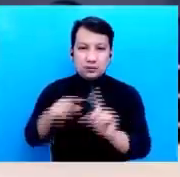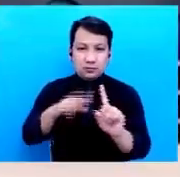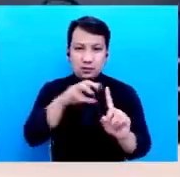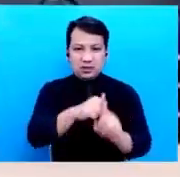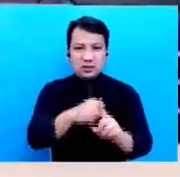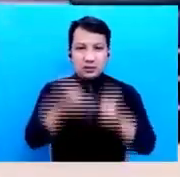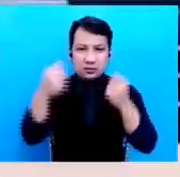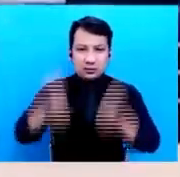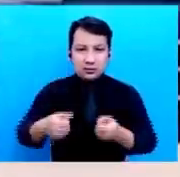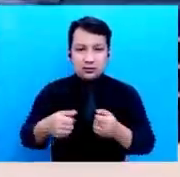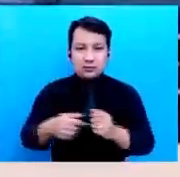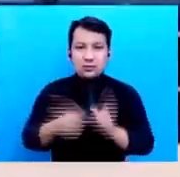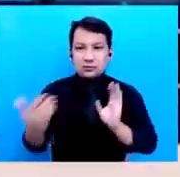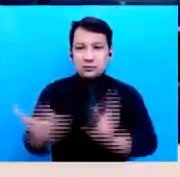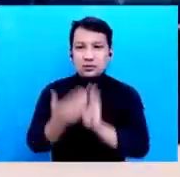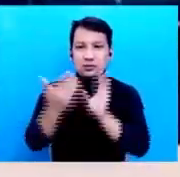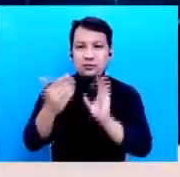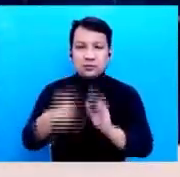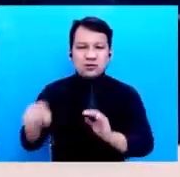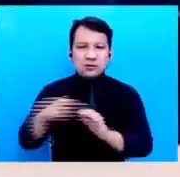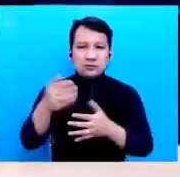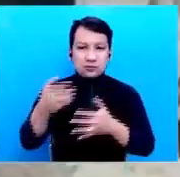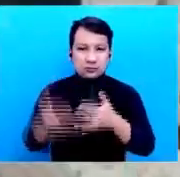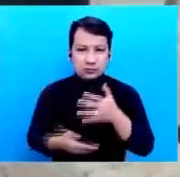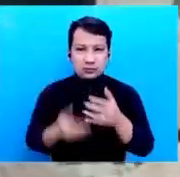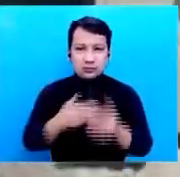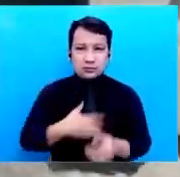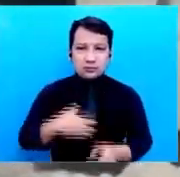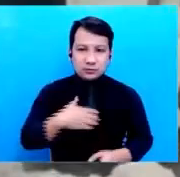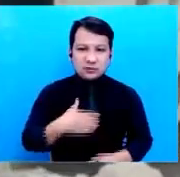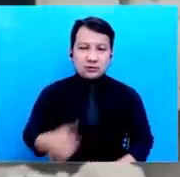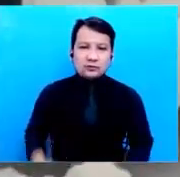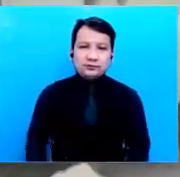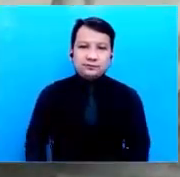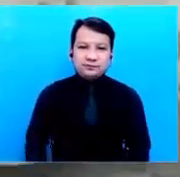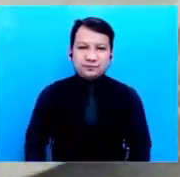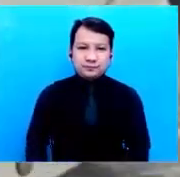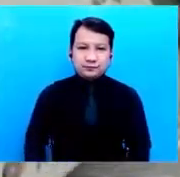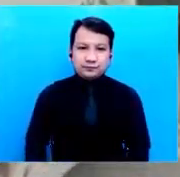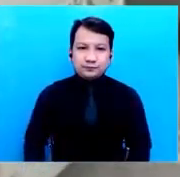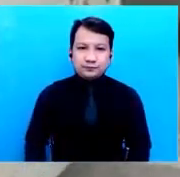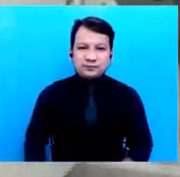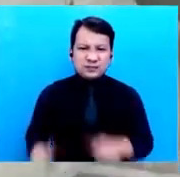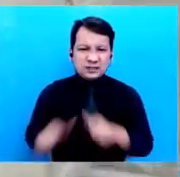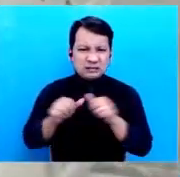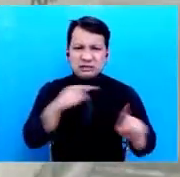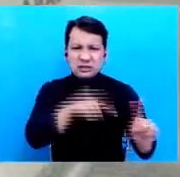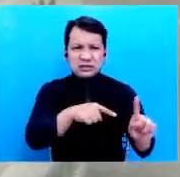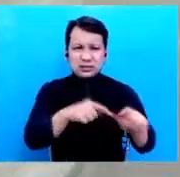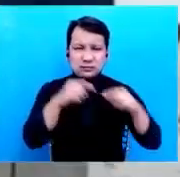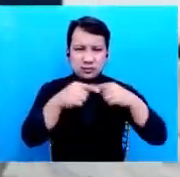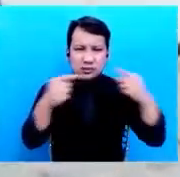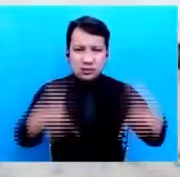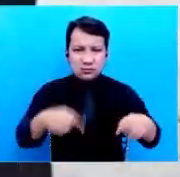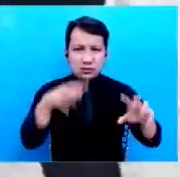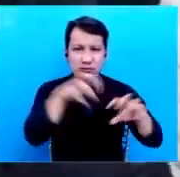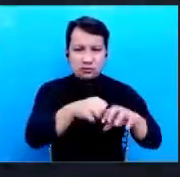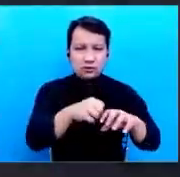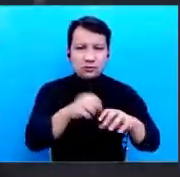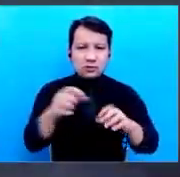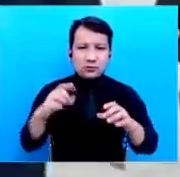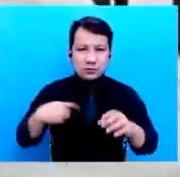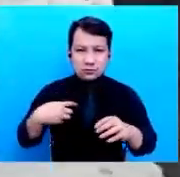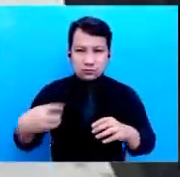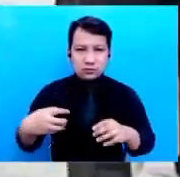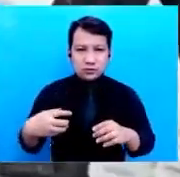nagprotesta at naharap ngayon sa patong-patong na reklamo. Pero di lang siya ang anti-war protester na inaresto ng mga pulis sa Russia.